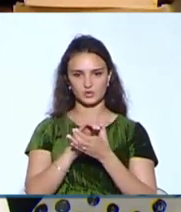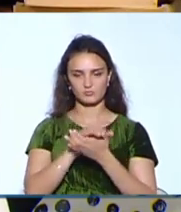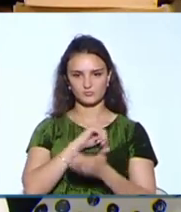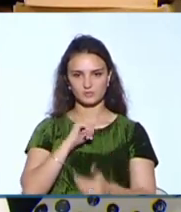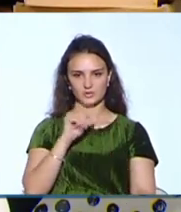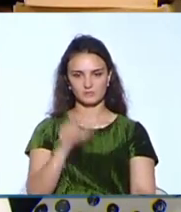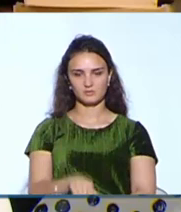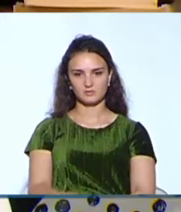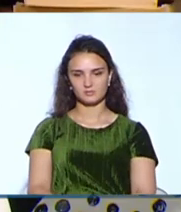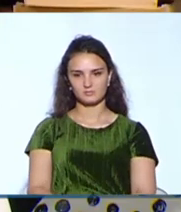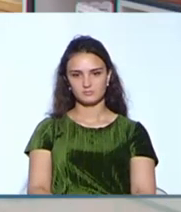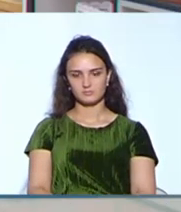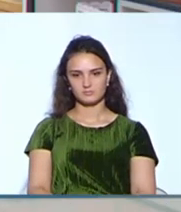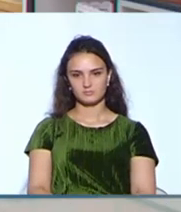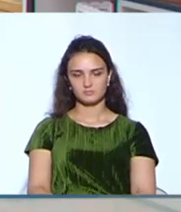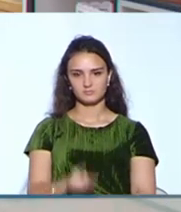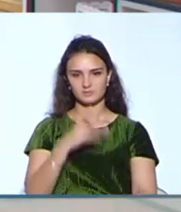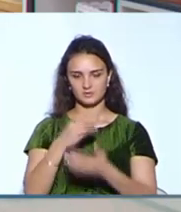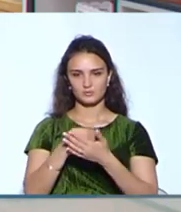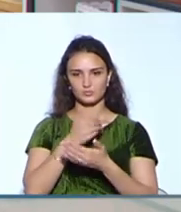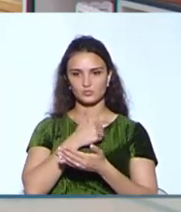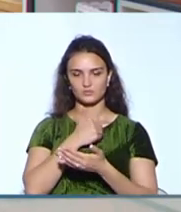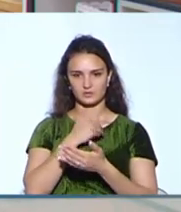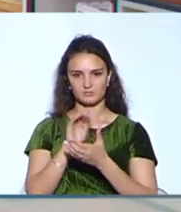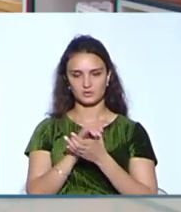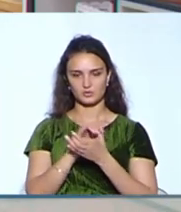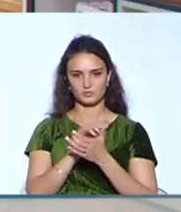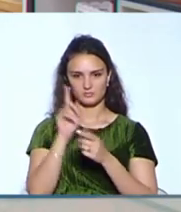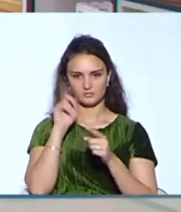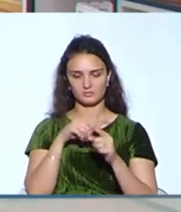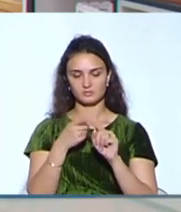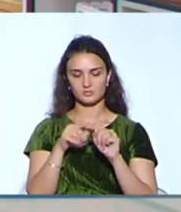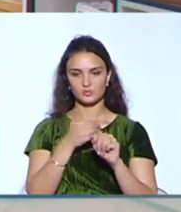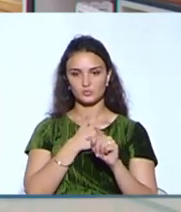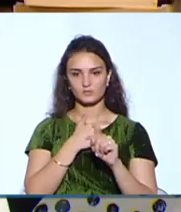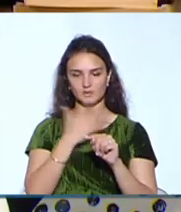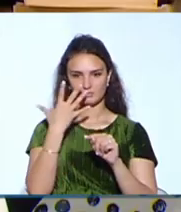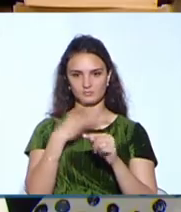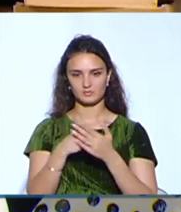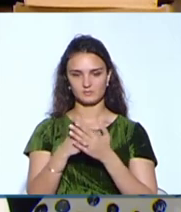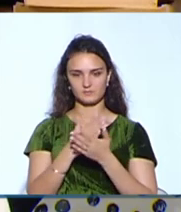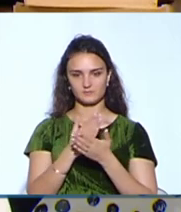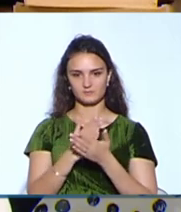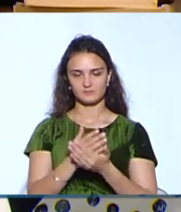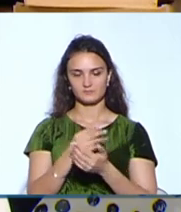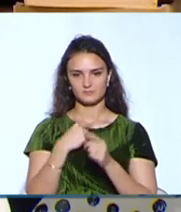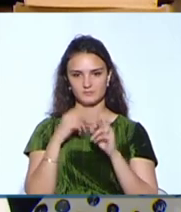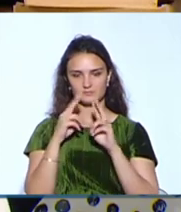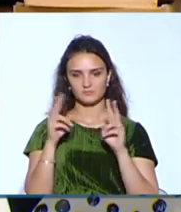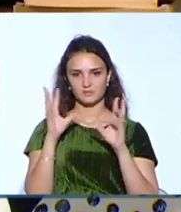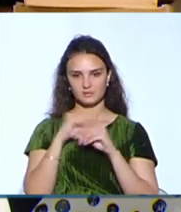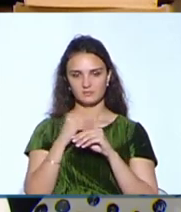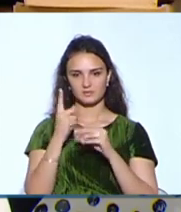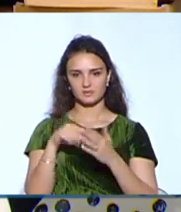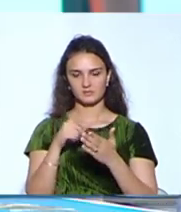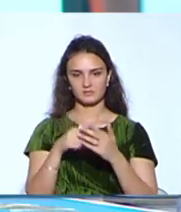თვითონ ადამიანი. და ერთ შემთხვევაში საკუთარ სურვილებს იცნობს. და სურვილები გვახასიათებს ჩვენ. არ ვიცი რამდენად ვასწრებ, მაგრამ